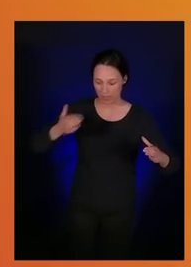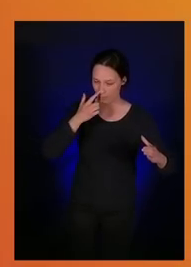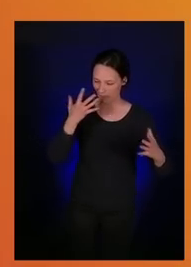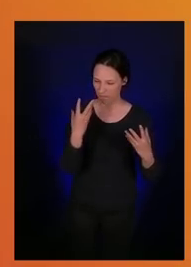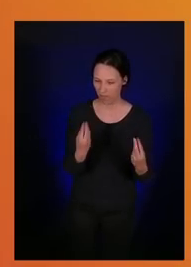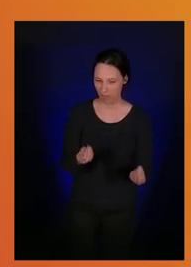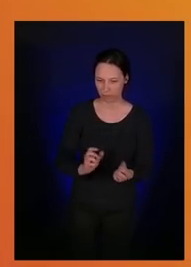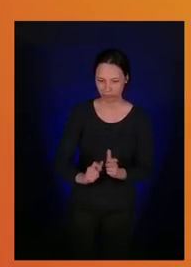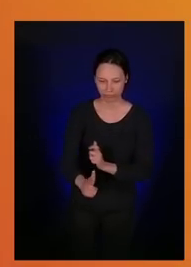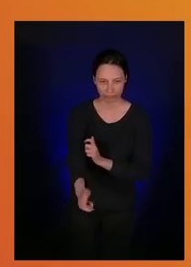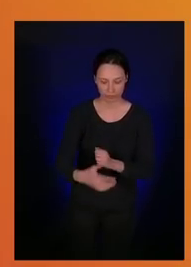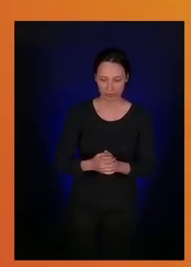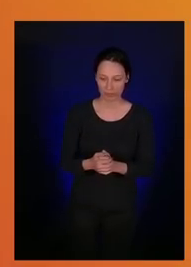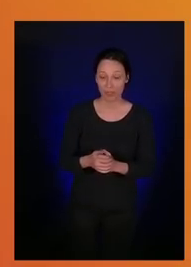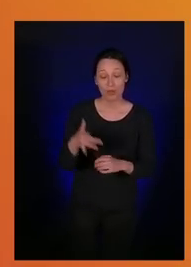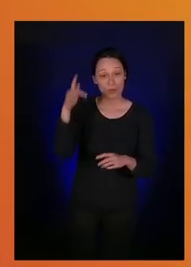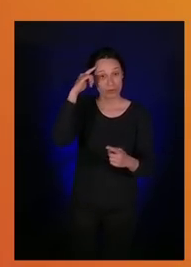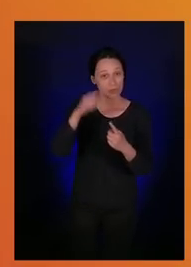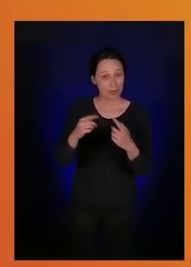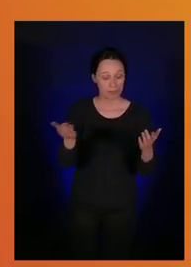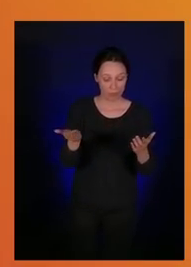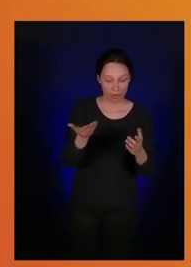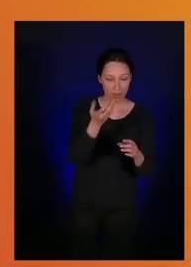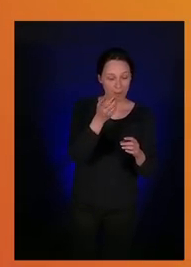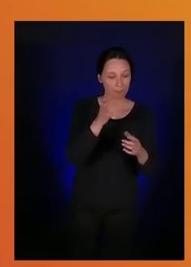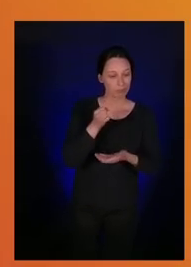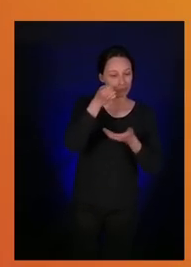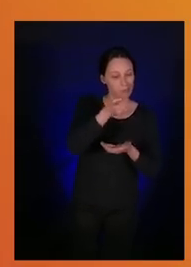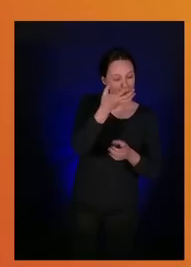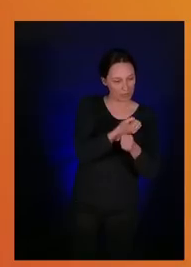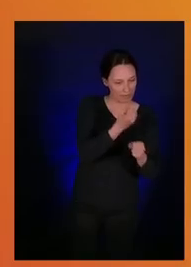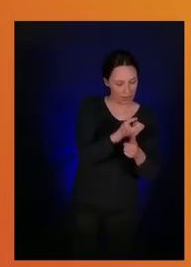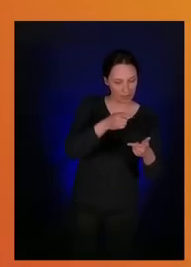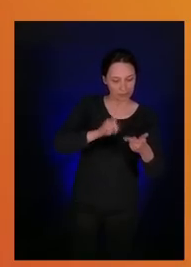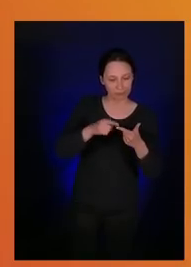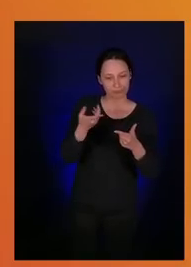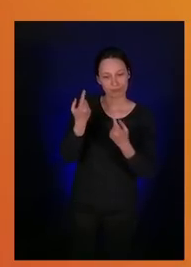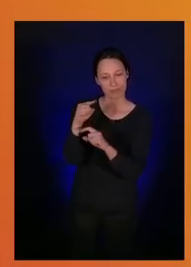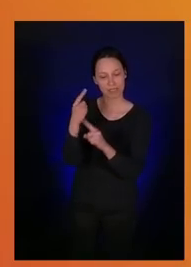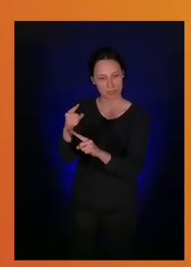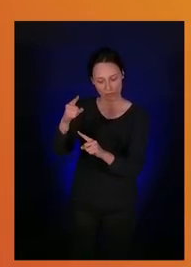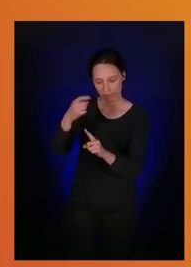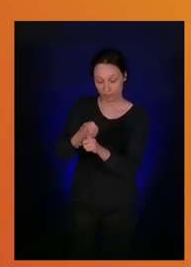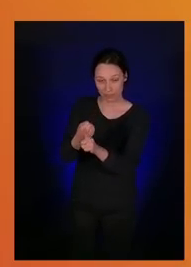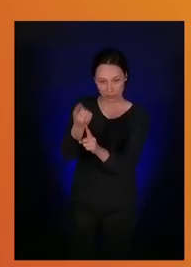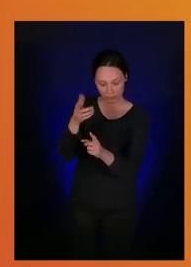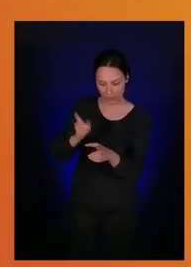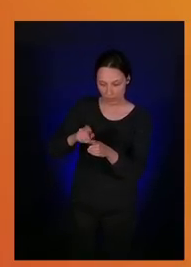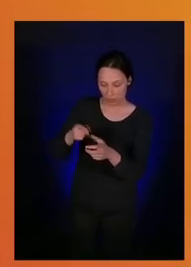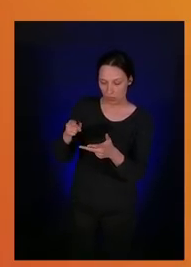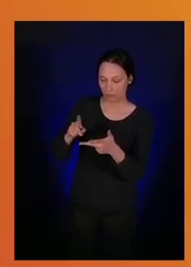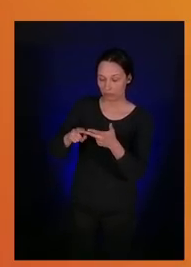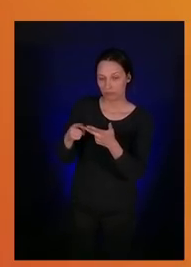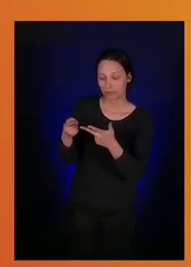actions pour la défense des bourses du travail et des militants syndicaux, la politique des cadres, la protection des lanceurs d'alerte,